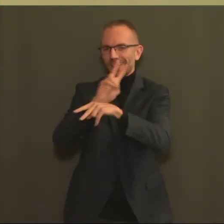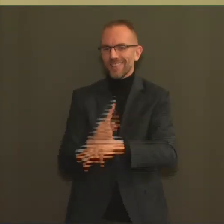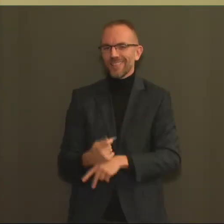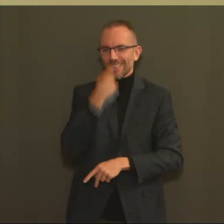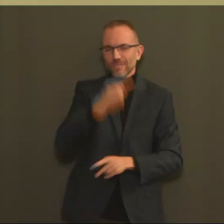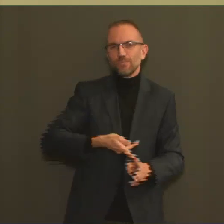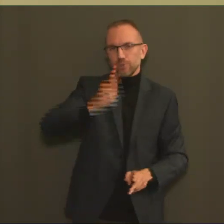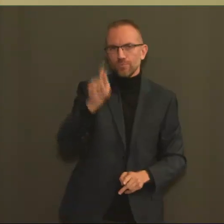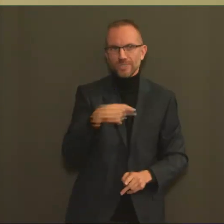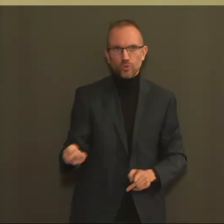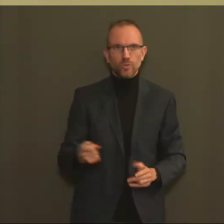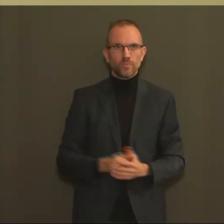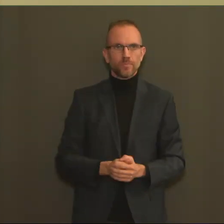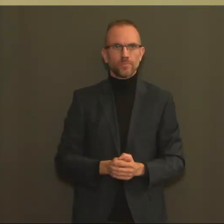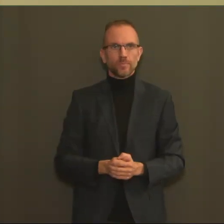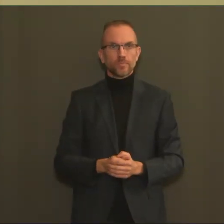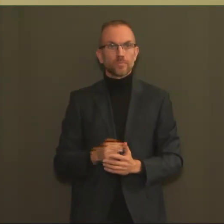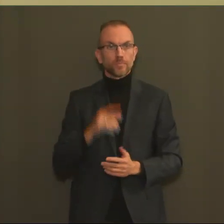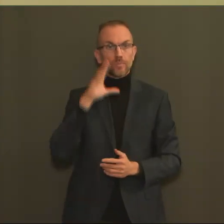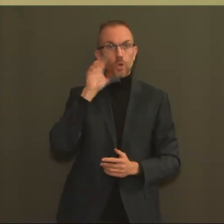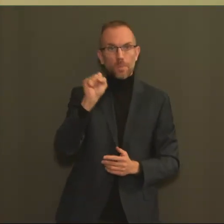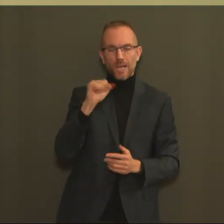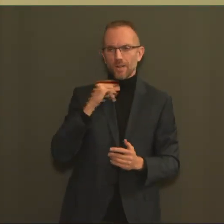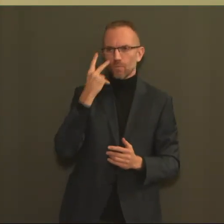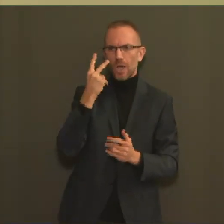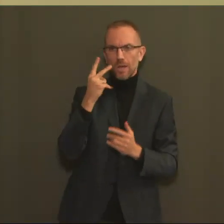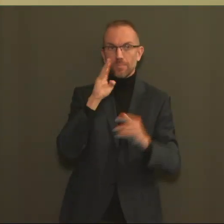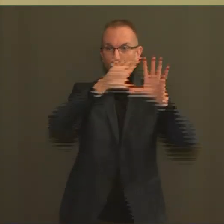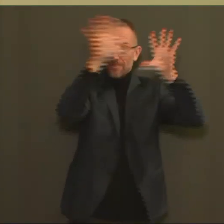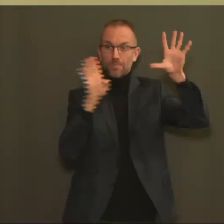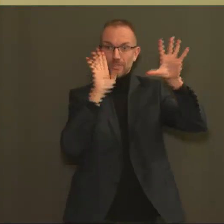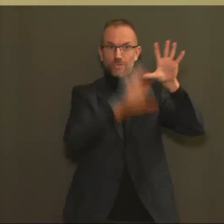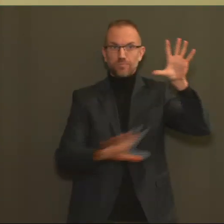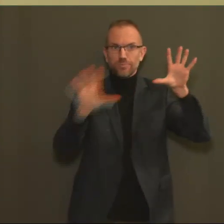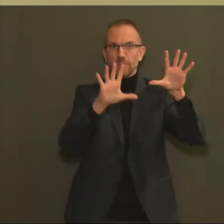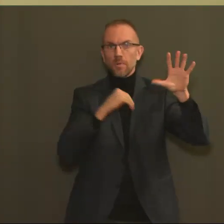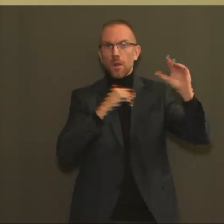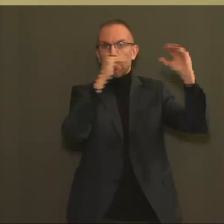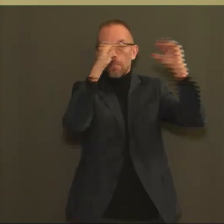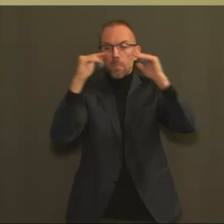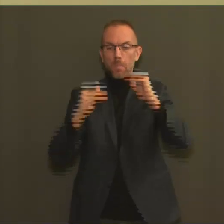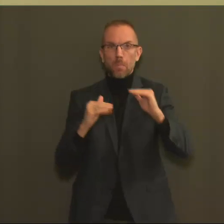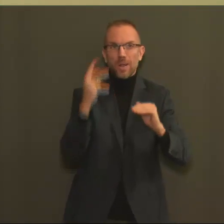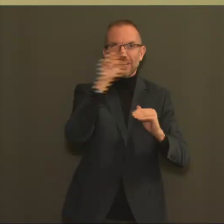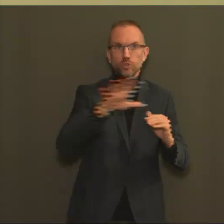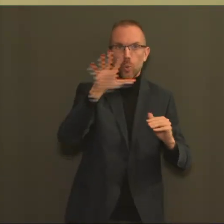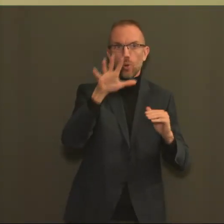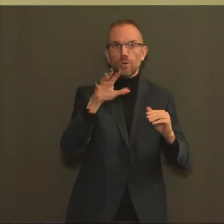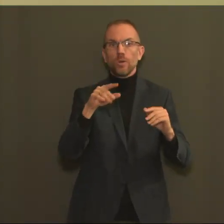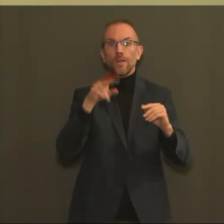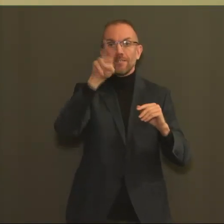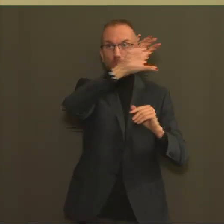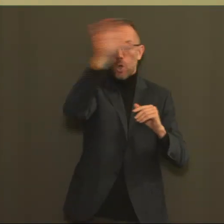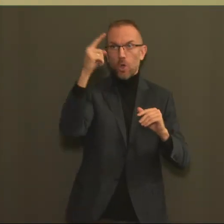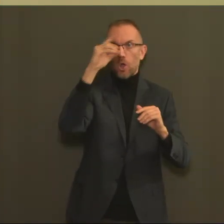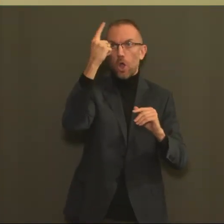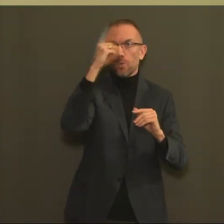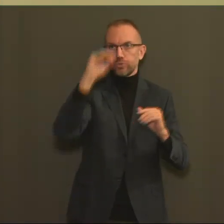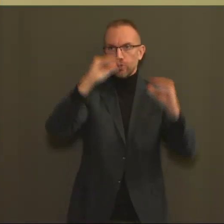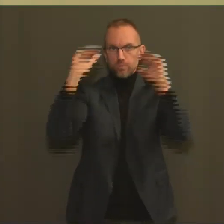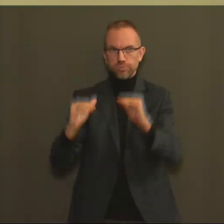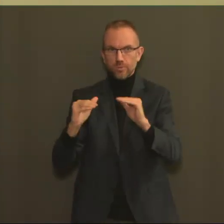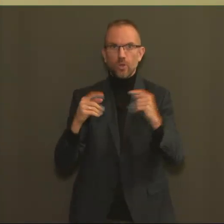your portage of reuma op korra flauwe simulator zal produceren c-mine siepel zal worden waarin i say my be pop